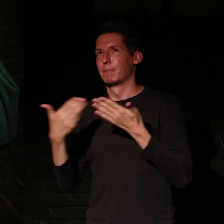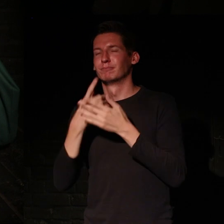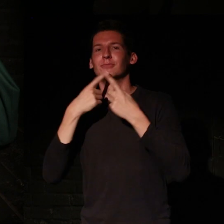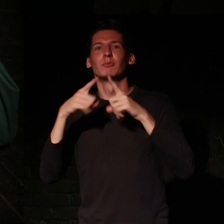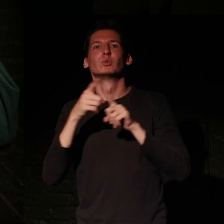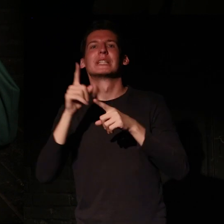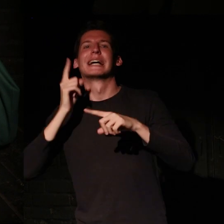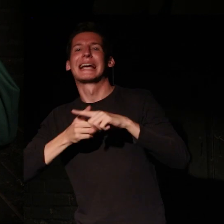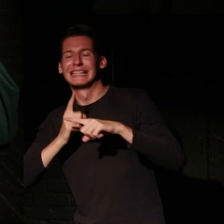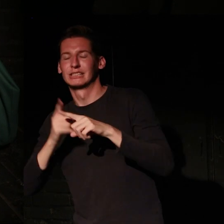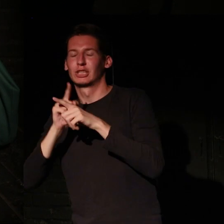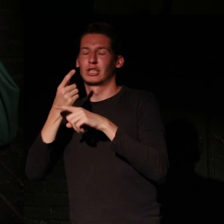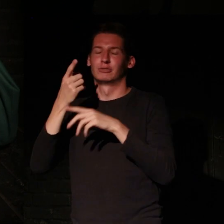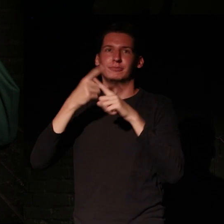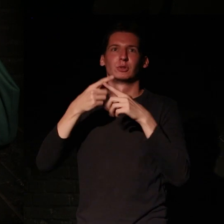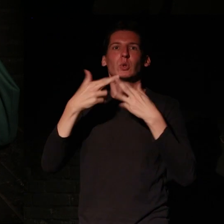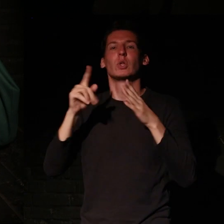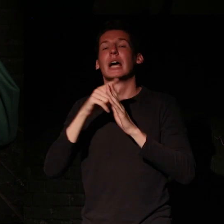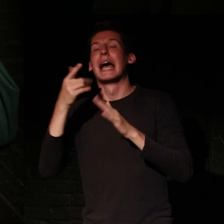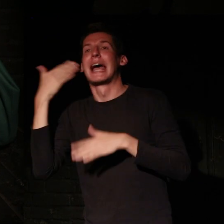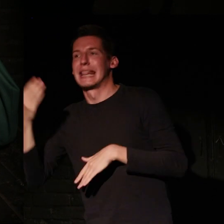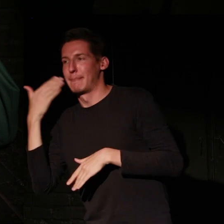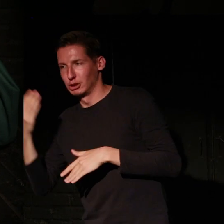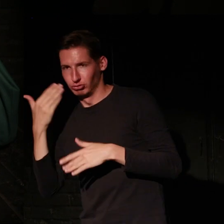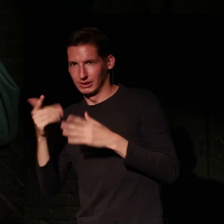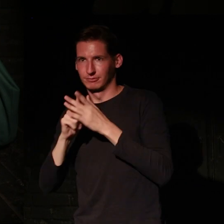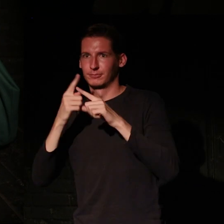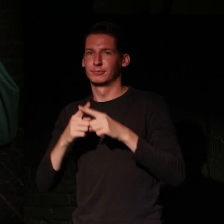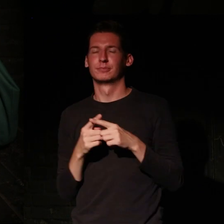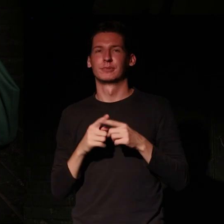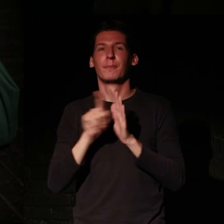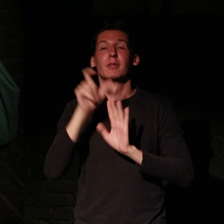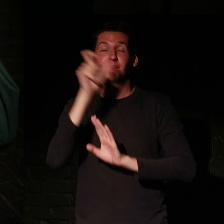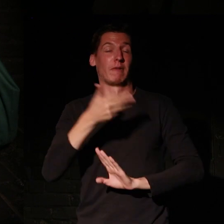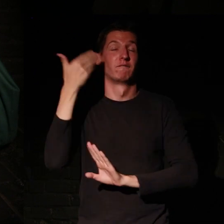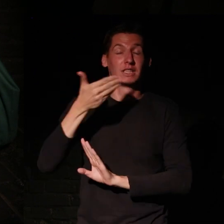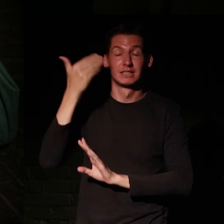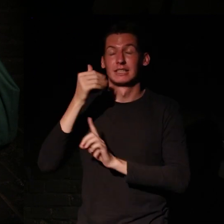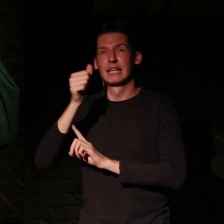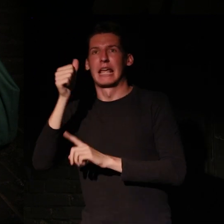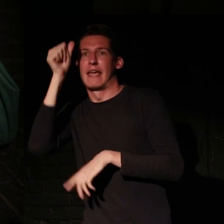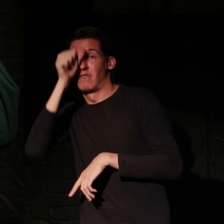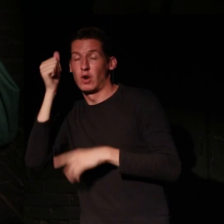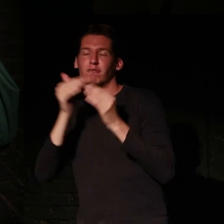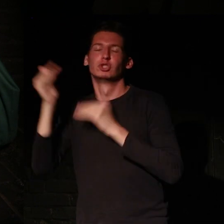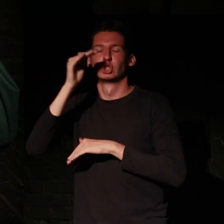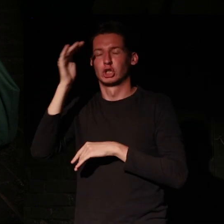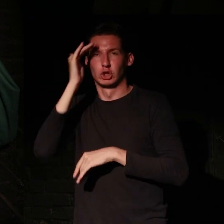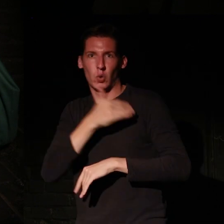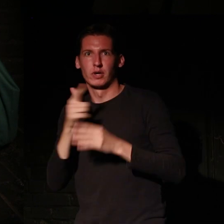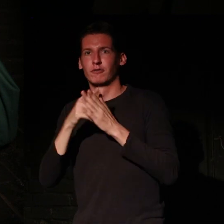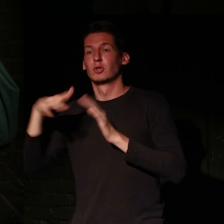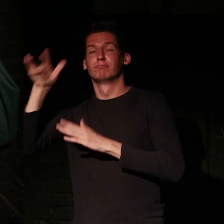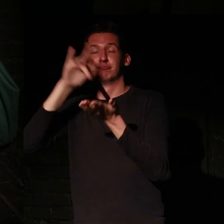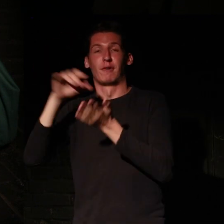Języka Greckiego Chrześcijańskiej Akademii Teologicznej, a także wykładowczynią w Ewangelikalnej Wyższej Szkole Teologicznej